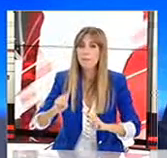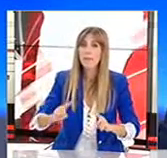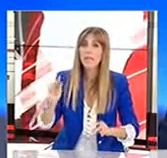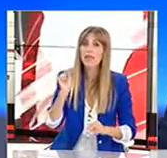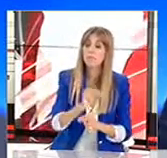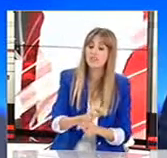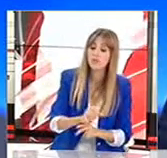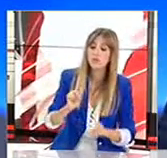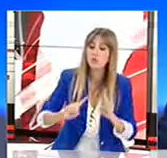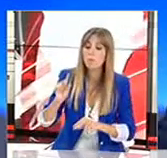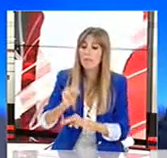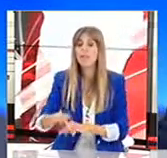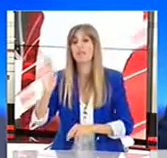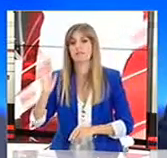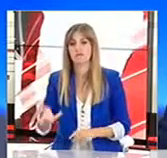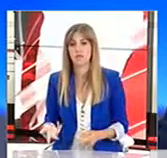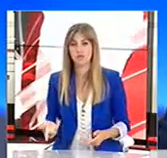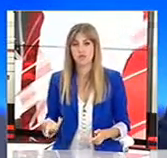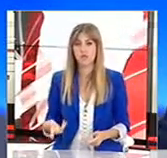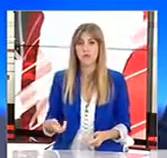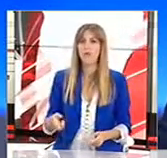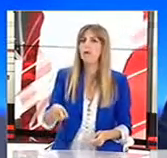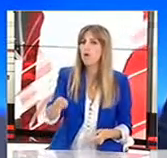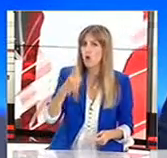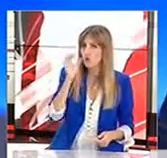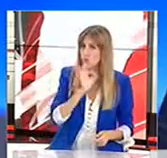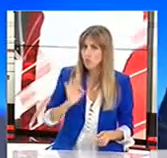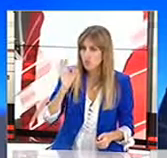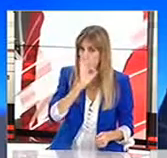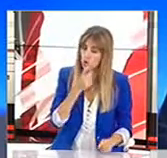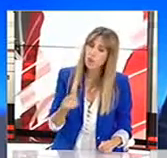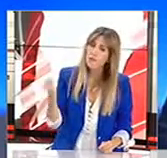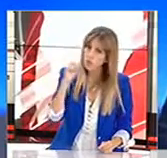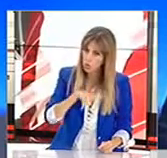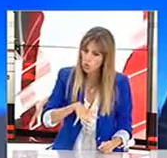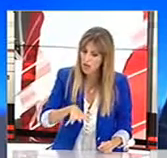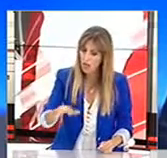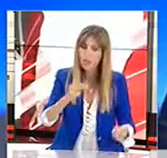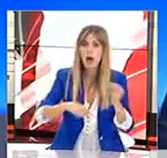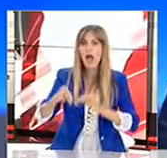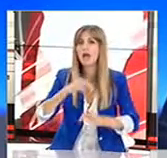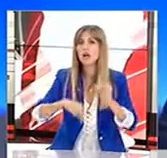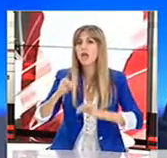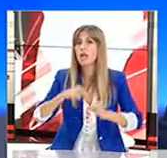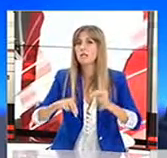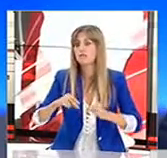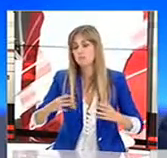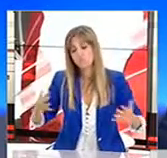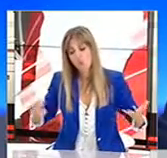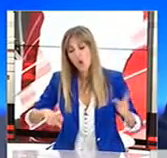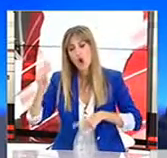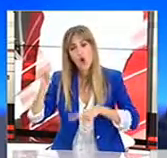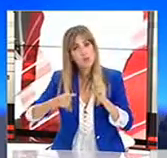βγούνε και ας εξηγήσουν στους εταίρους, στο ΝΑΤΟ, στη διεθνή κοινότητα, στην ηγεσία